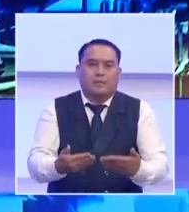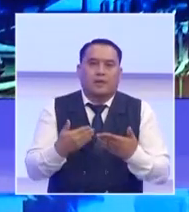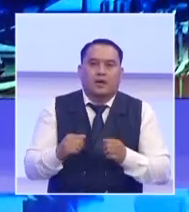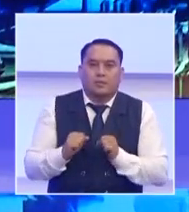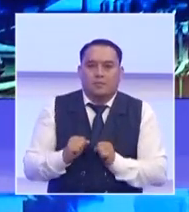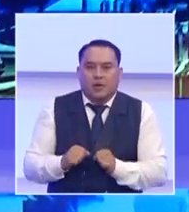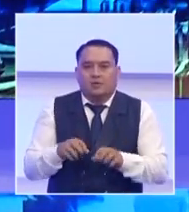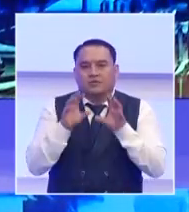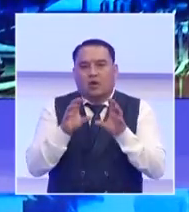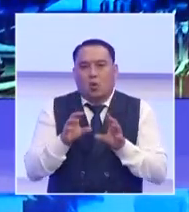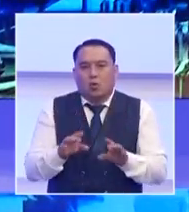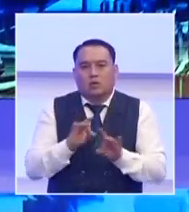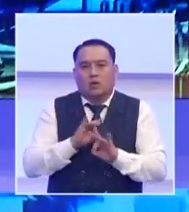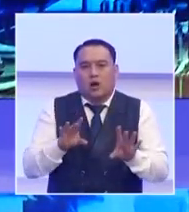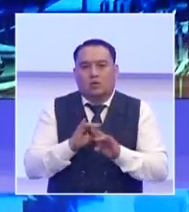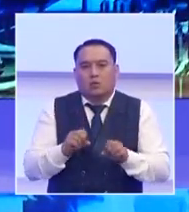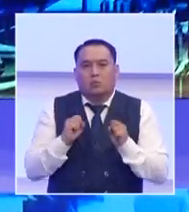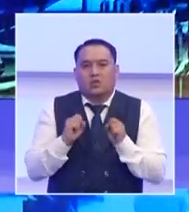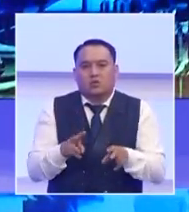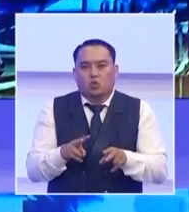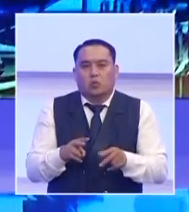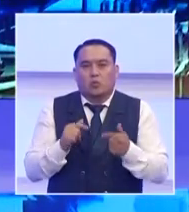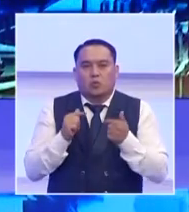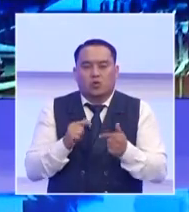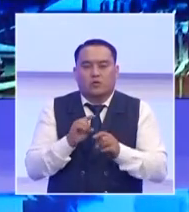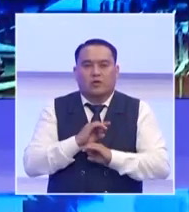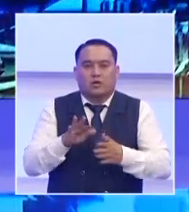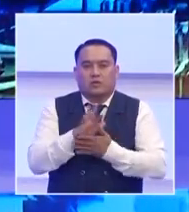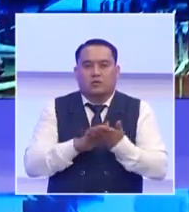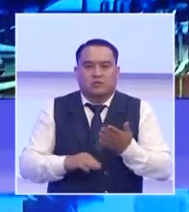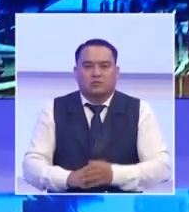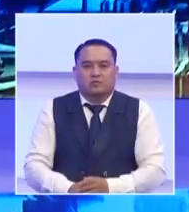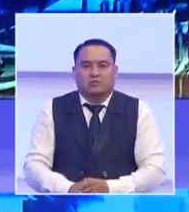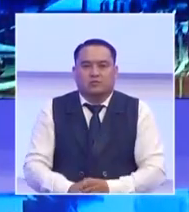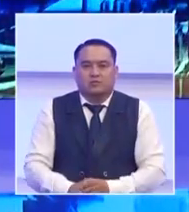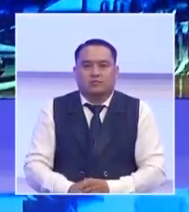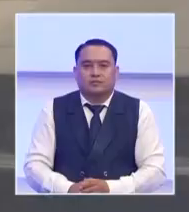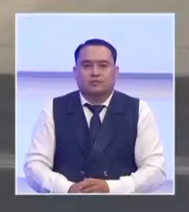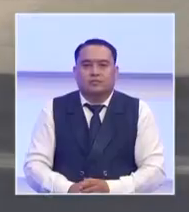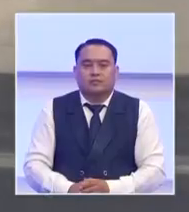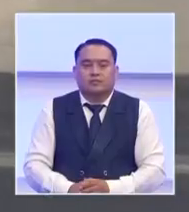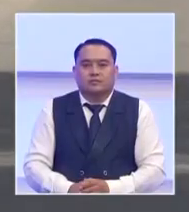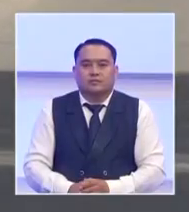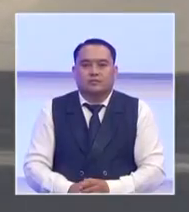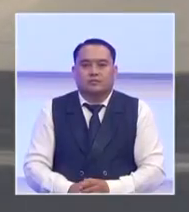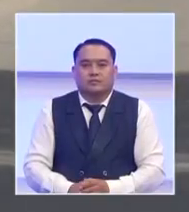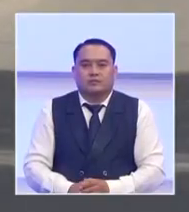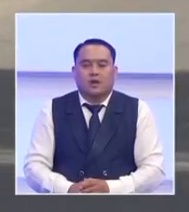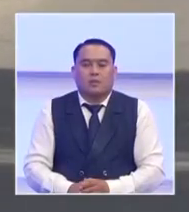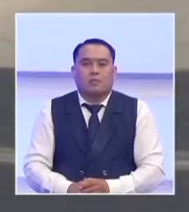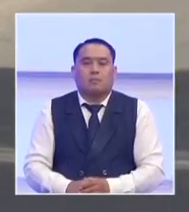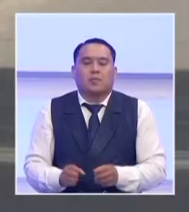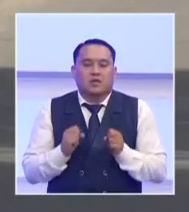предпринимаемых блюстителями закона в борьбе с преступности расскажет мой коллега да и мира нет of фиктивные борьбы с преступностью